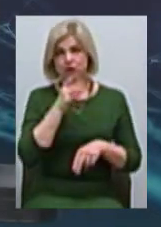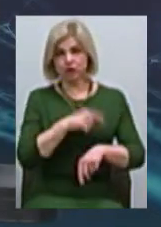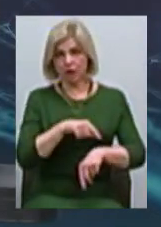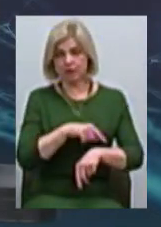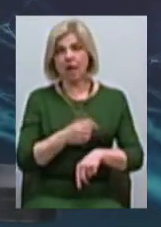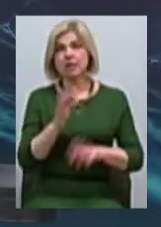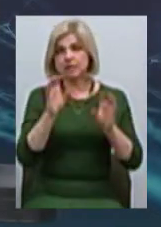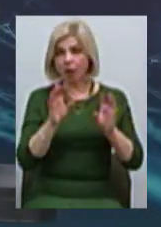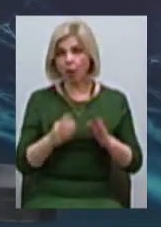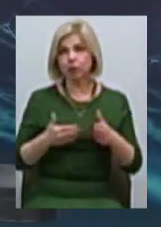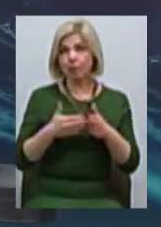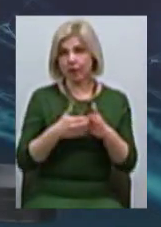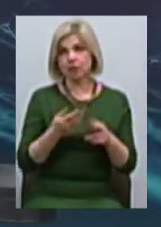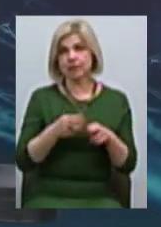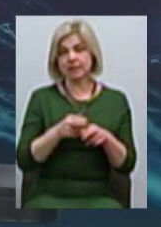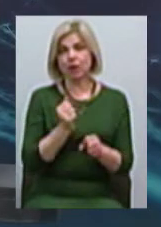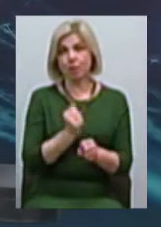їх робити це в робочий час.